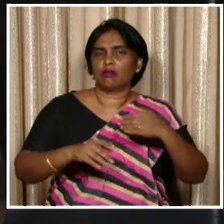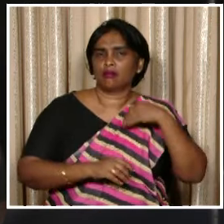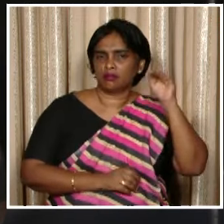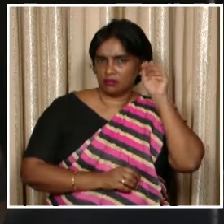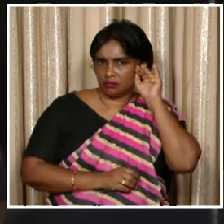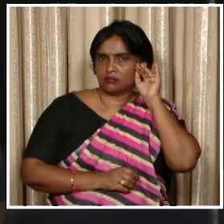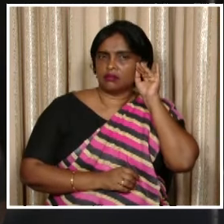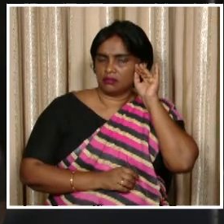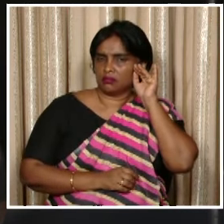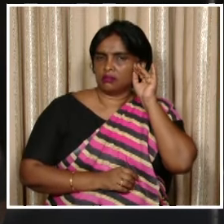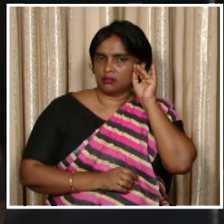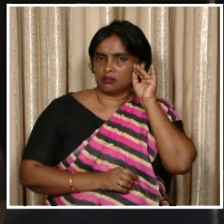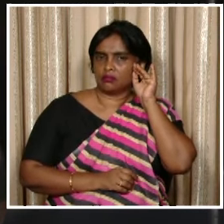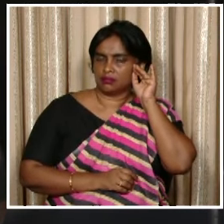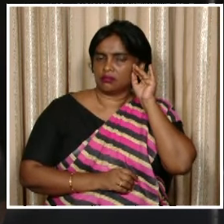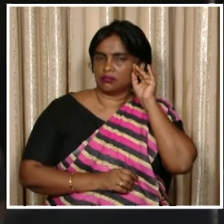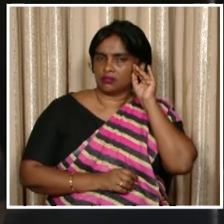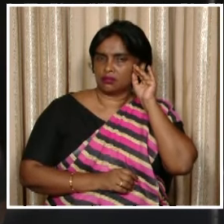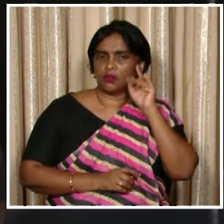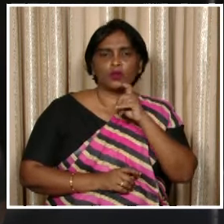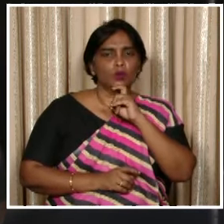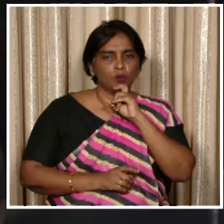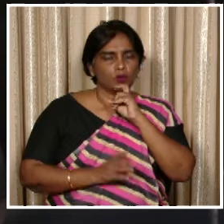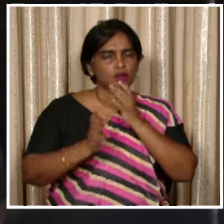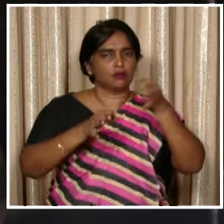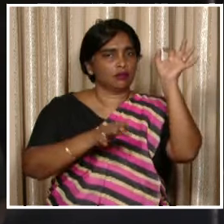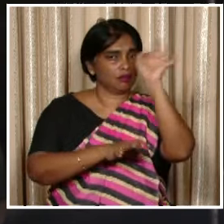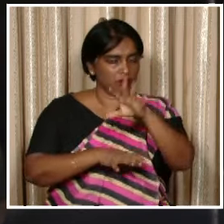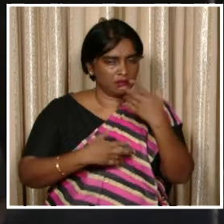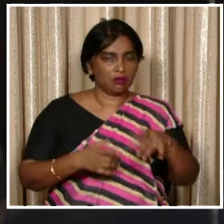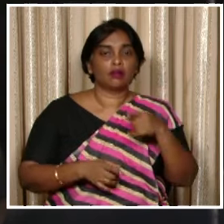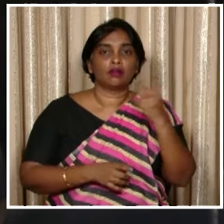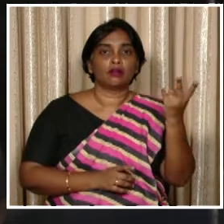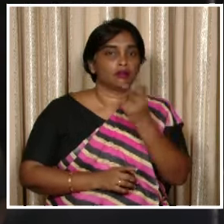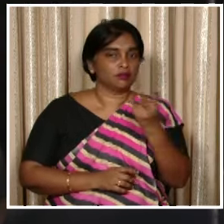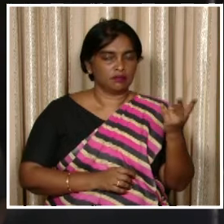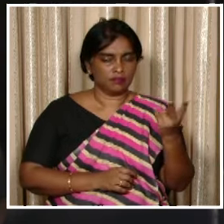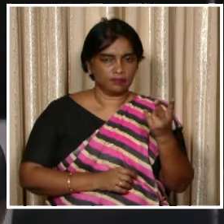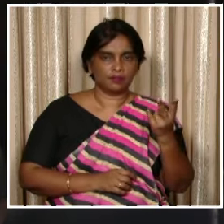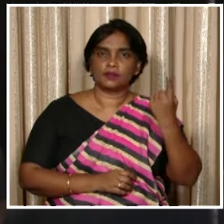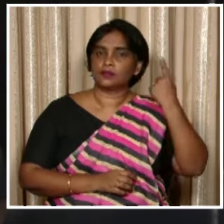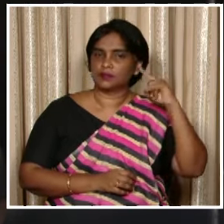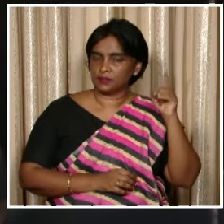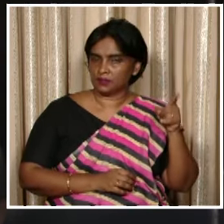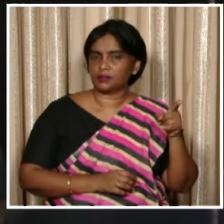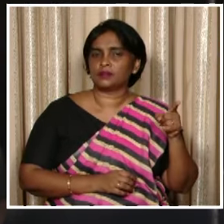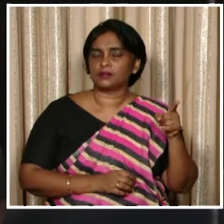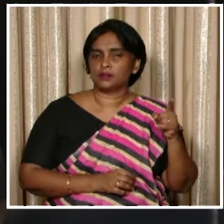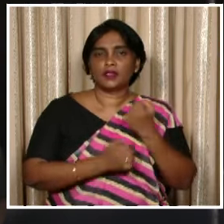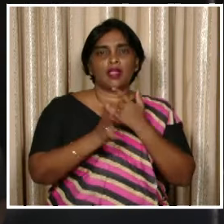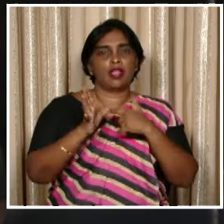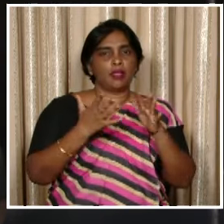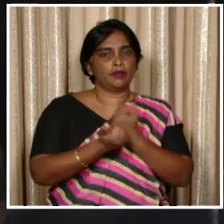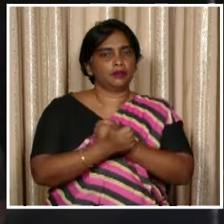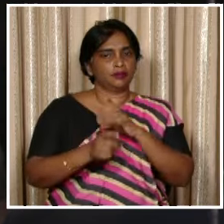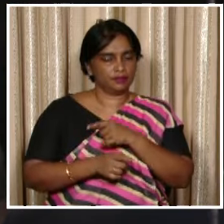ආරංචි වෙන්නේ. උසාවියට දාලා ඒ දෙන්නෙක්ට ඊයේ මේ අප දීලා